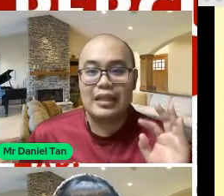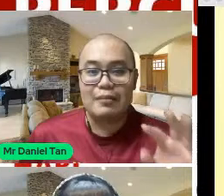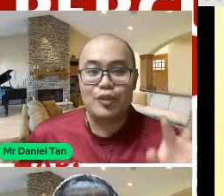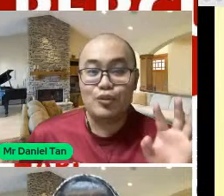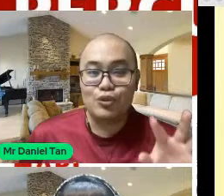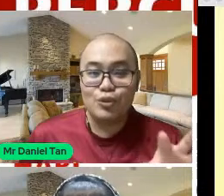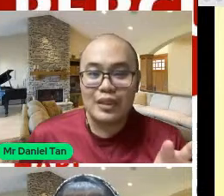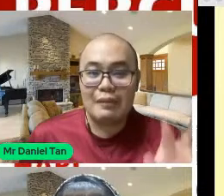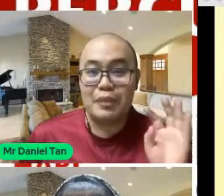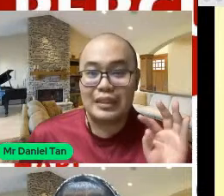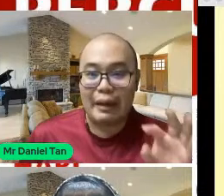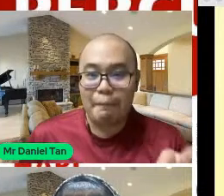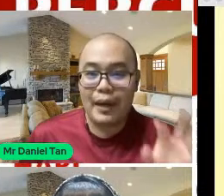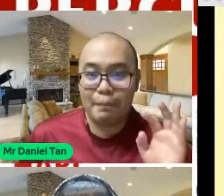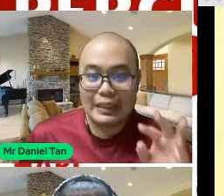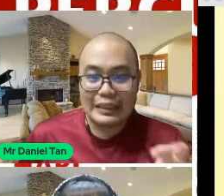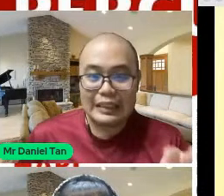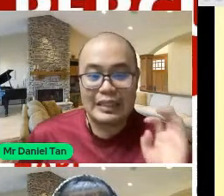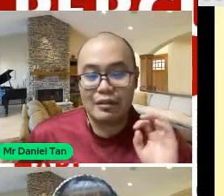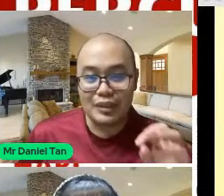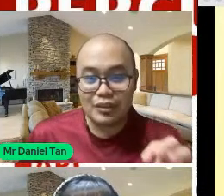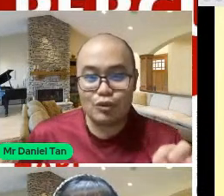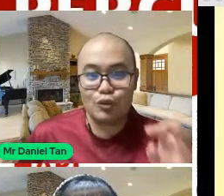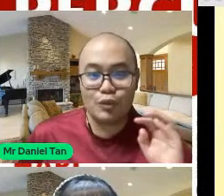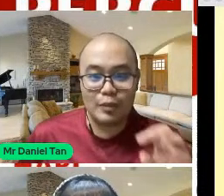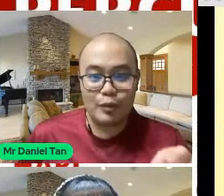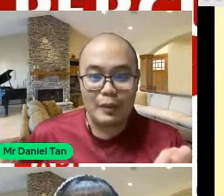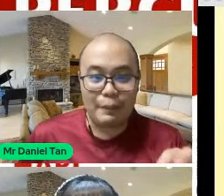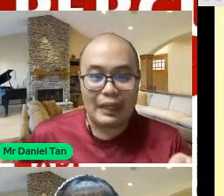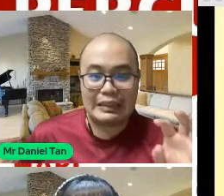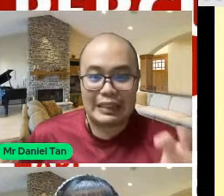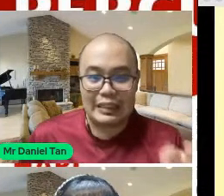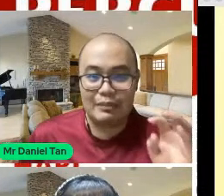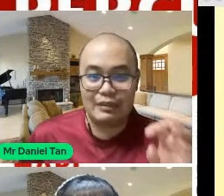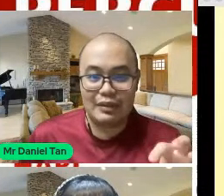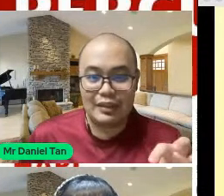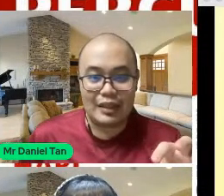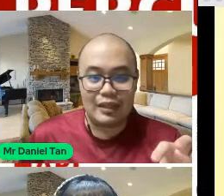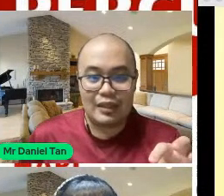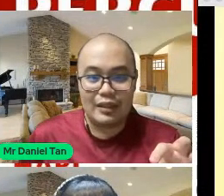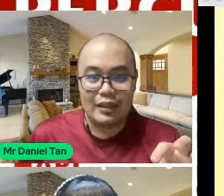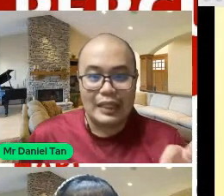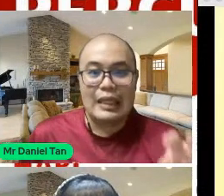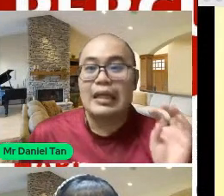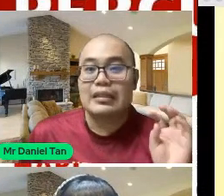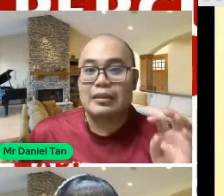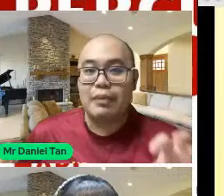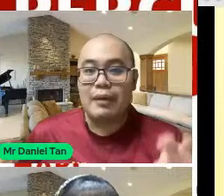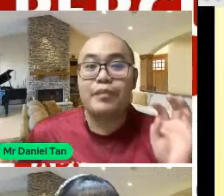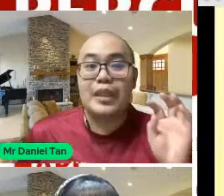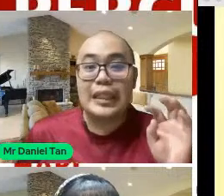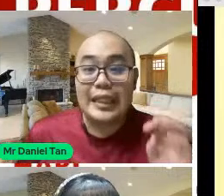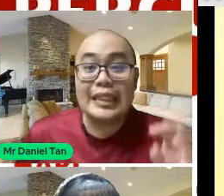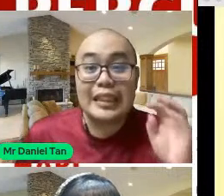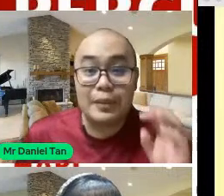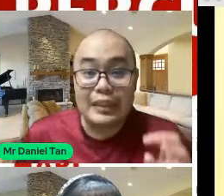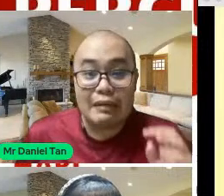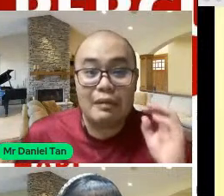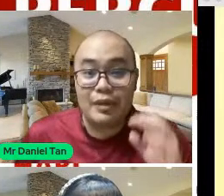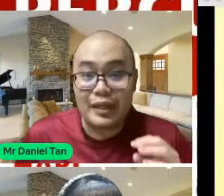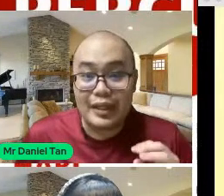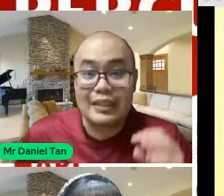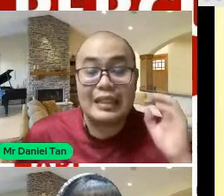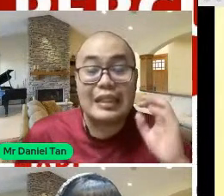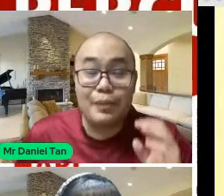Saya ingin menunjukkan betapa pentingnya Restu Ibu Bapak terhadap diri kita sebab dengan